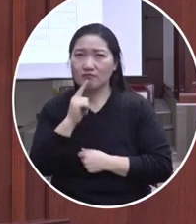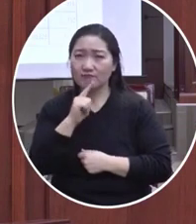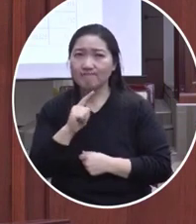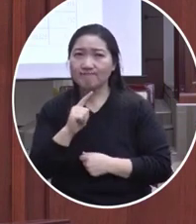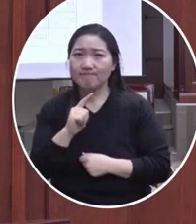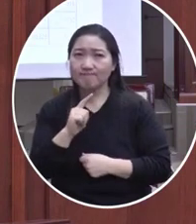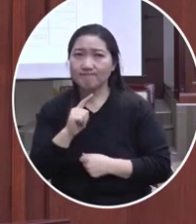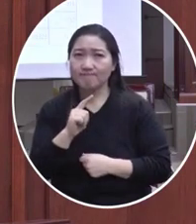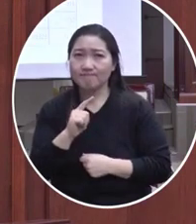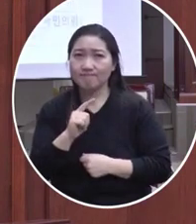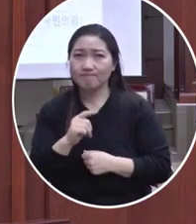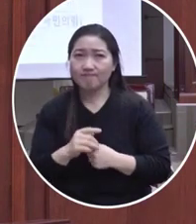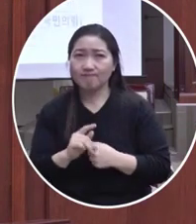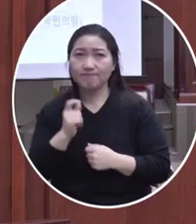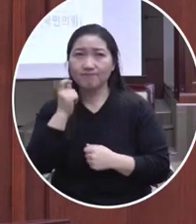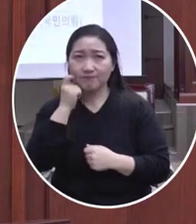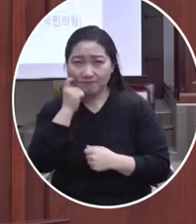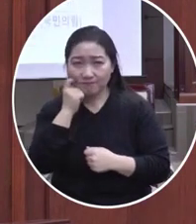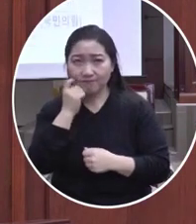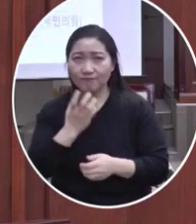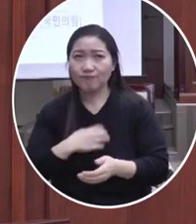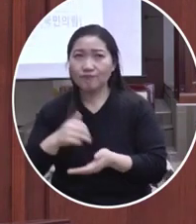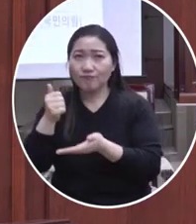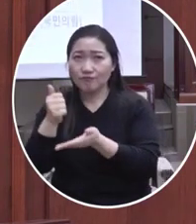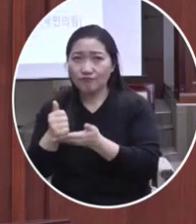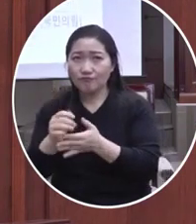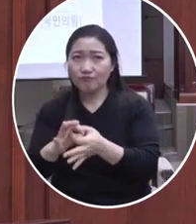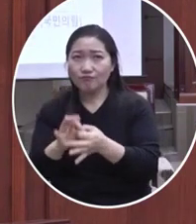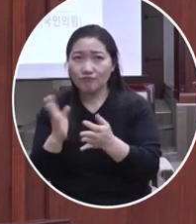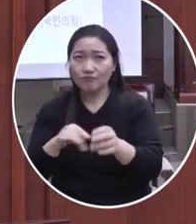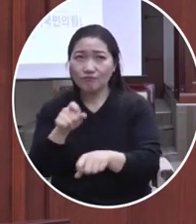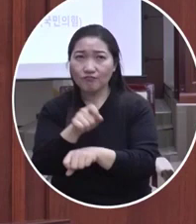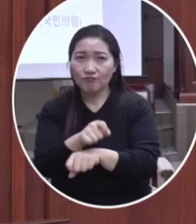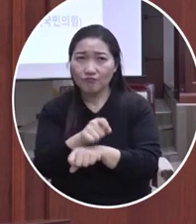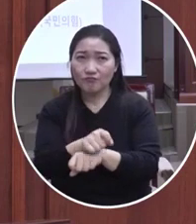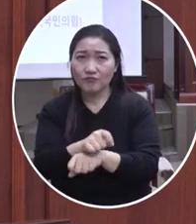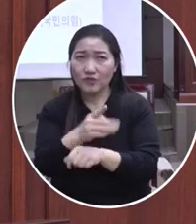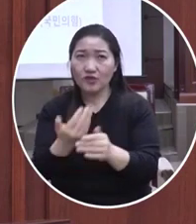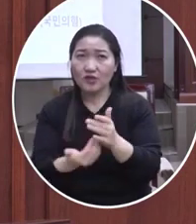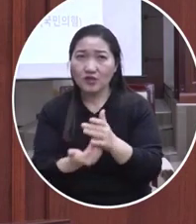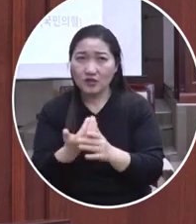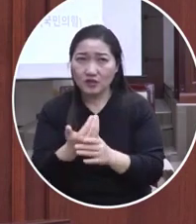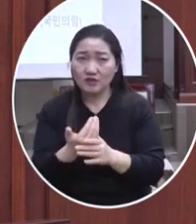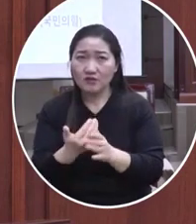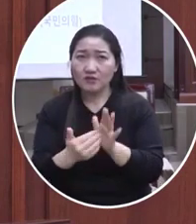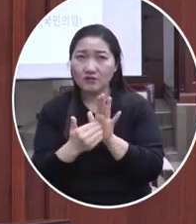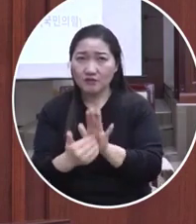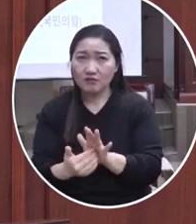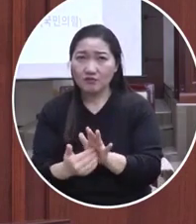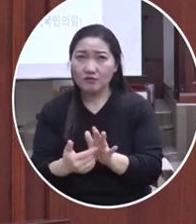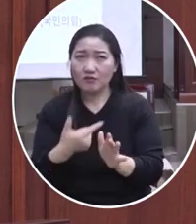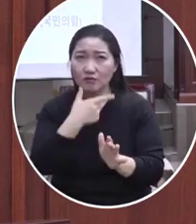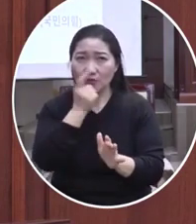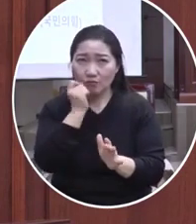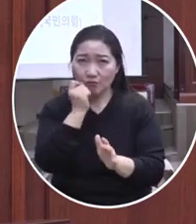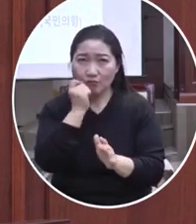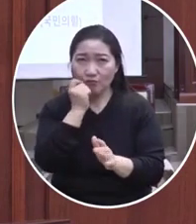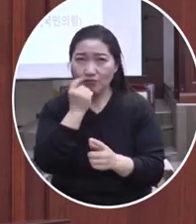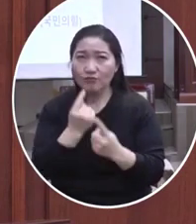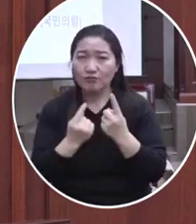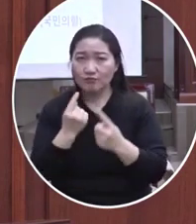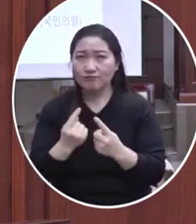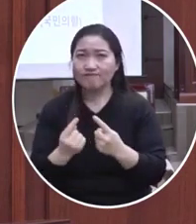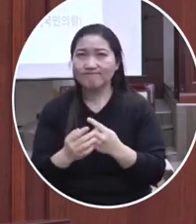많다고 말할 수는 없는 액수입니다 오승구 청장님과 관계 공무원 여러분 재난에 대비하는 자세는 지친